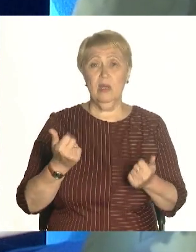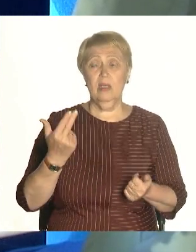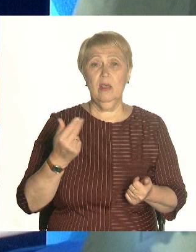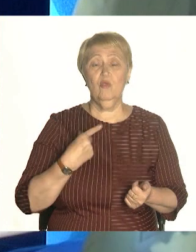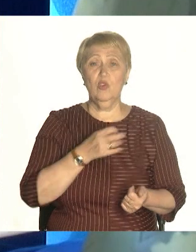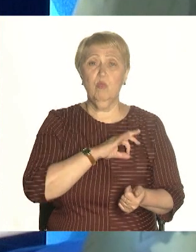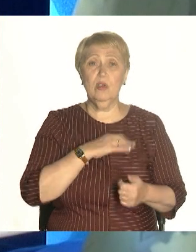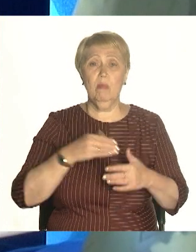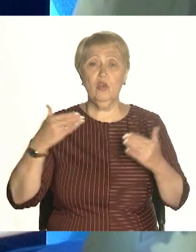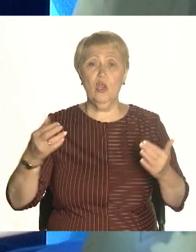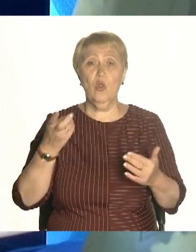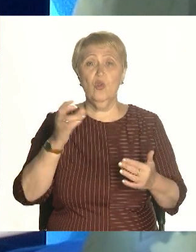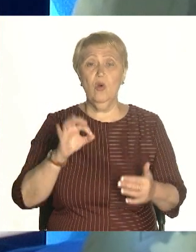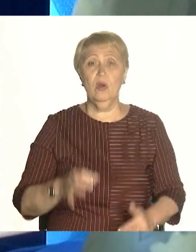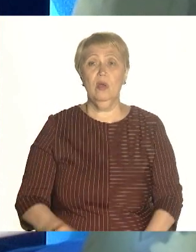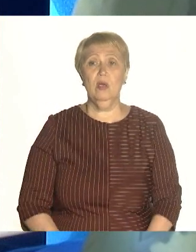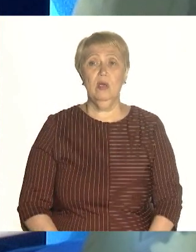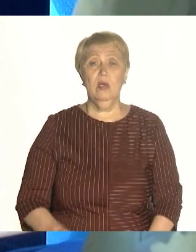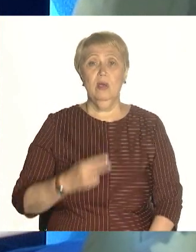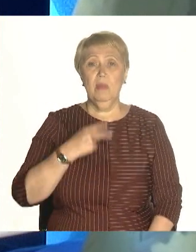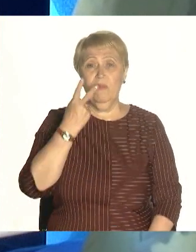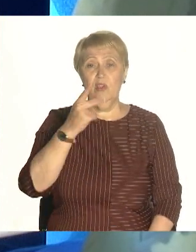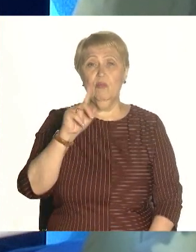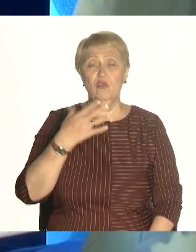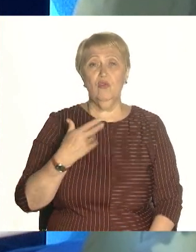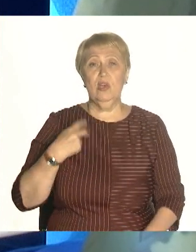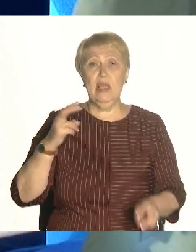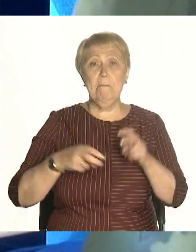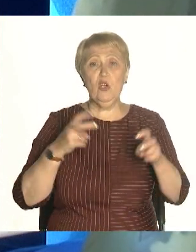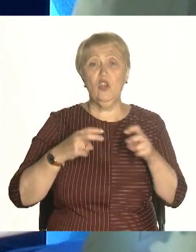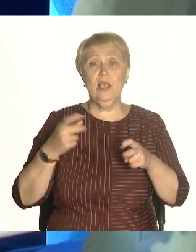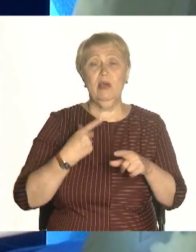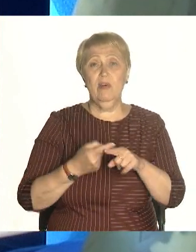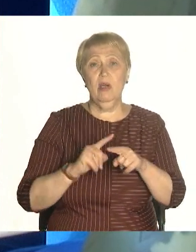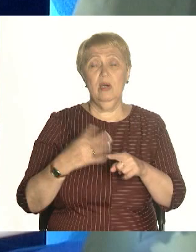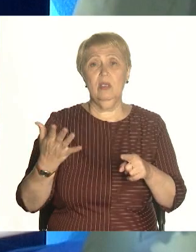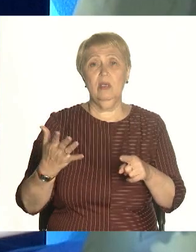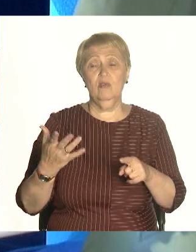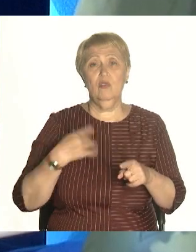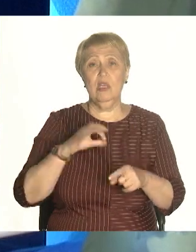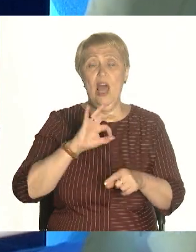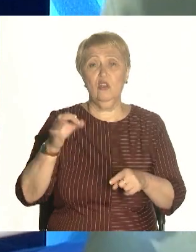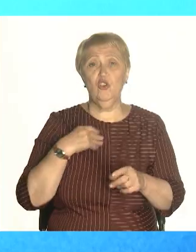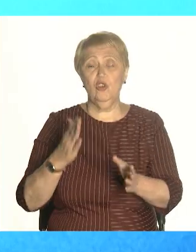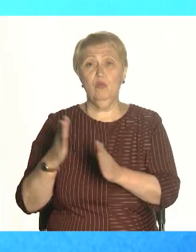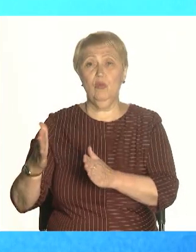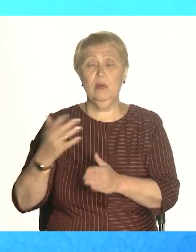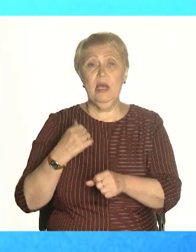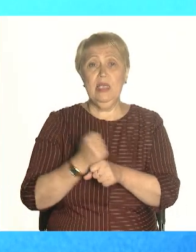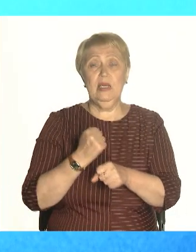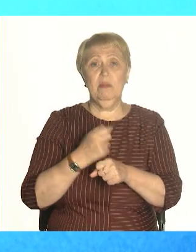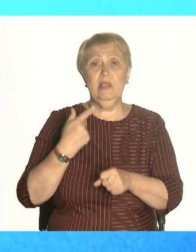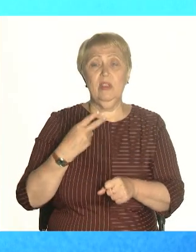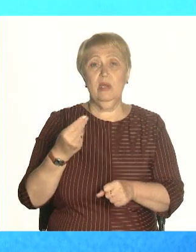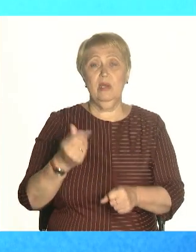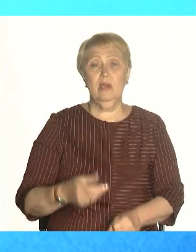без него не представляем, но мы видим, что и для мошенников это очень-очень активный способ зарабатывания денег. А какие вы можете